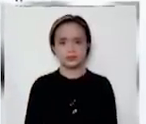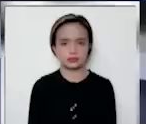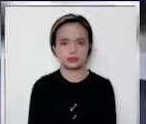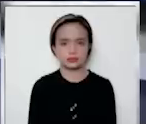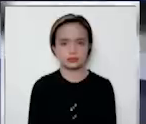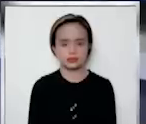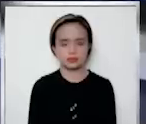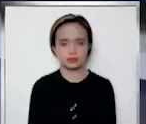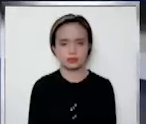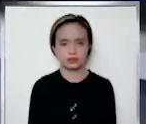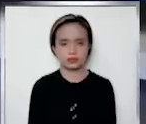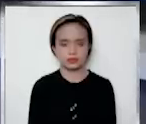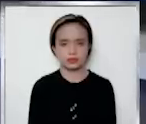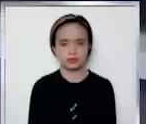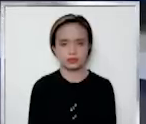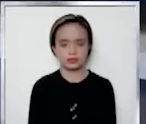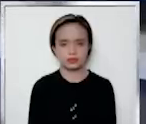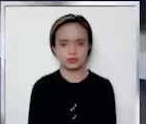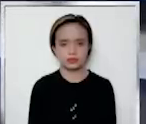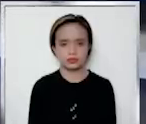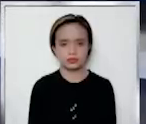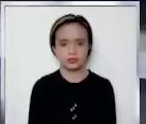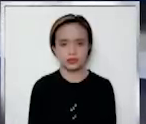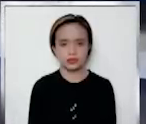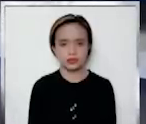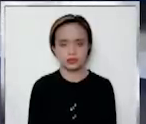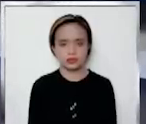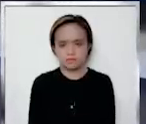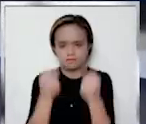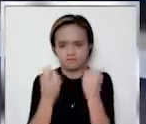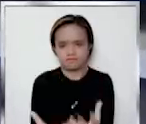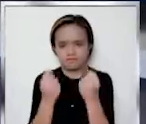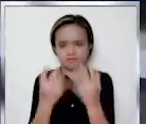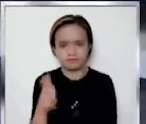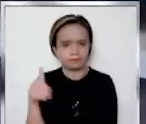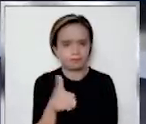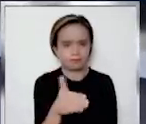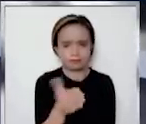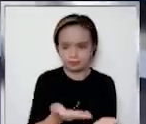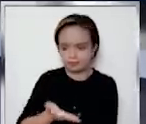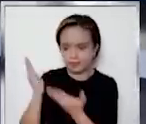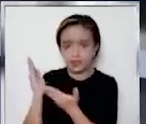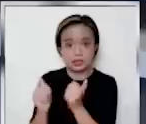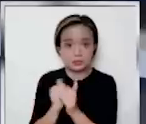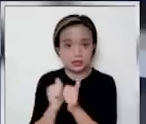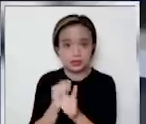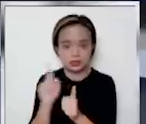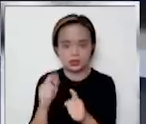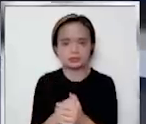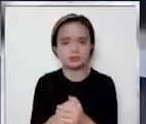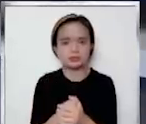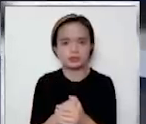Horas. Mag-aangkat ng libo-libong tonelada ng isda ang gobyerno bilang pansaloraw sa mawawalang supply